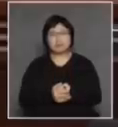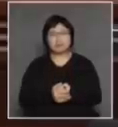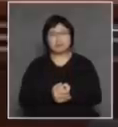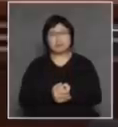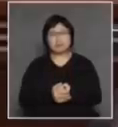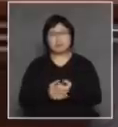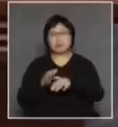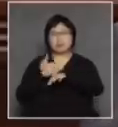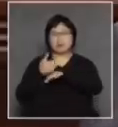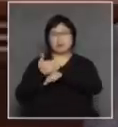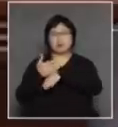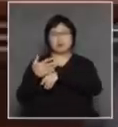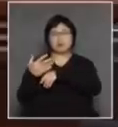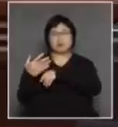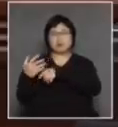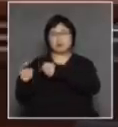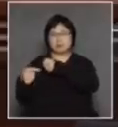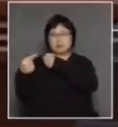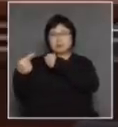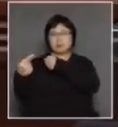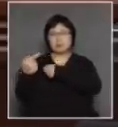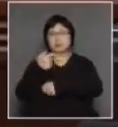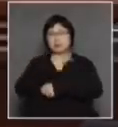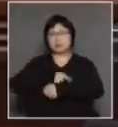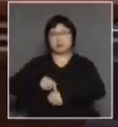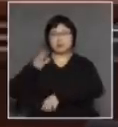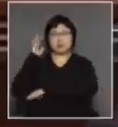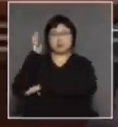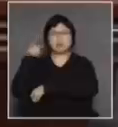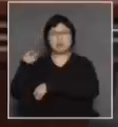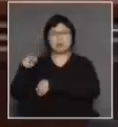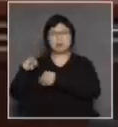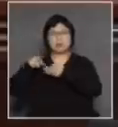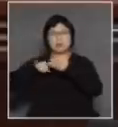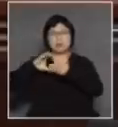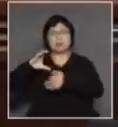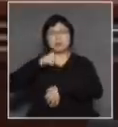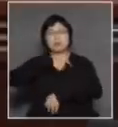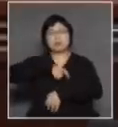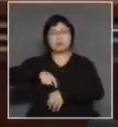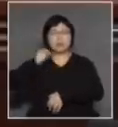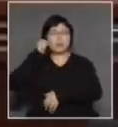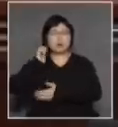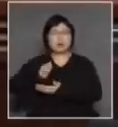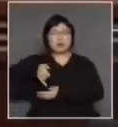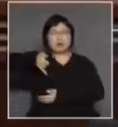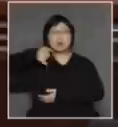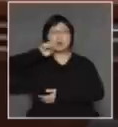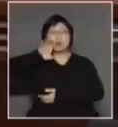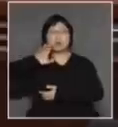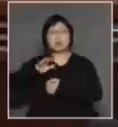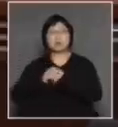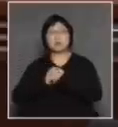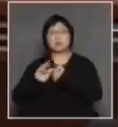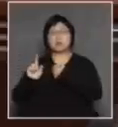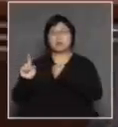頭先第一位議員發言，閒姐起身講。差不多第一